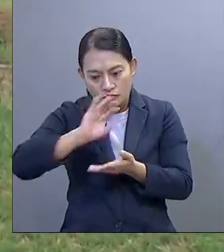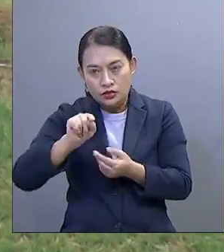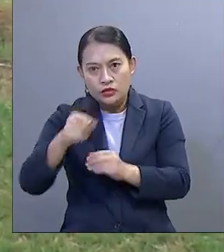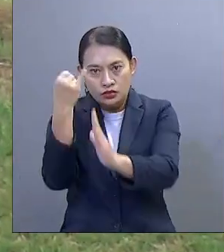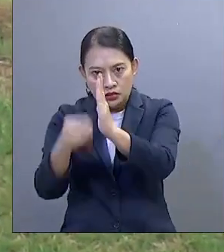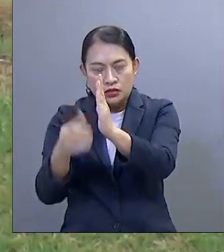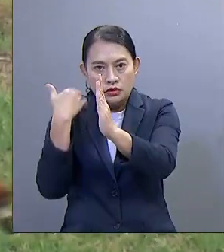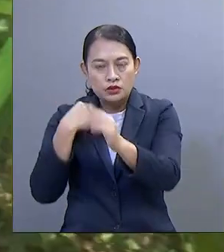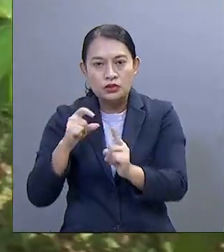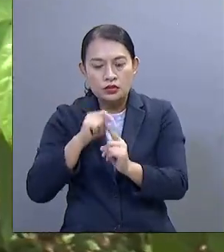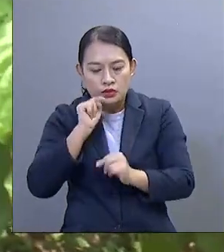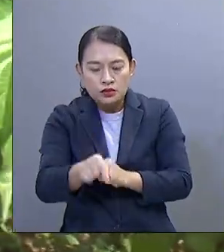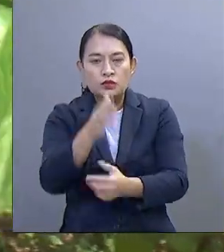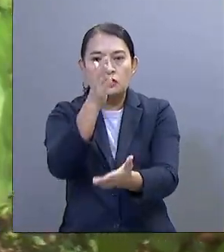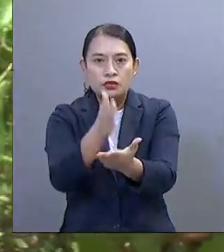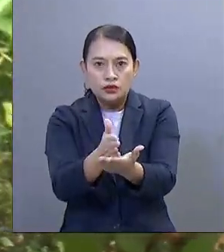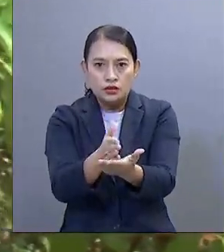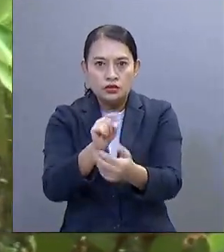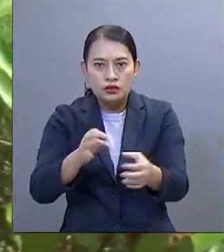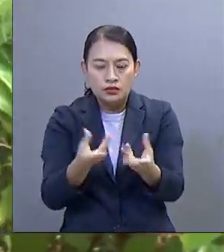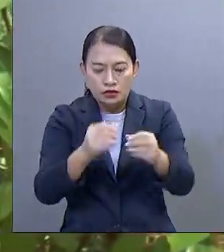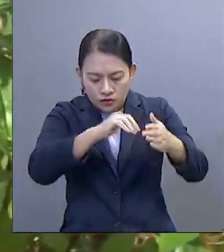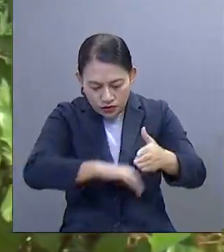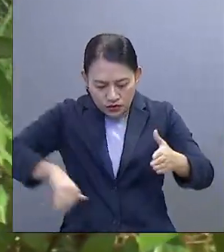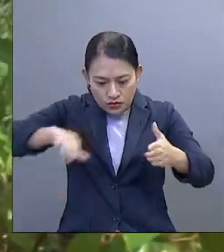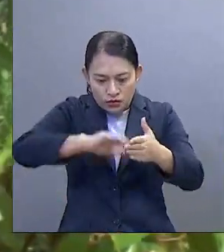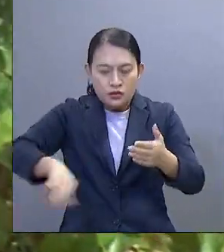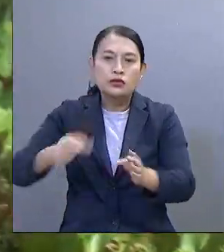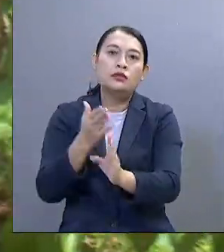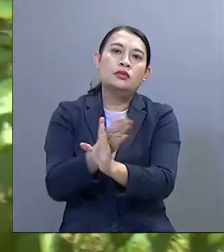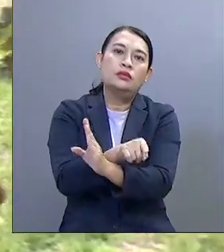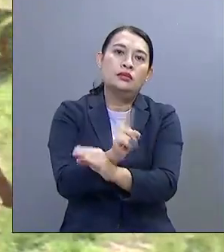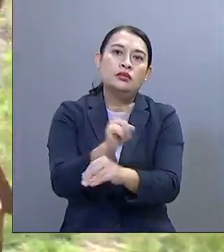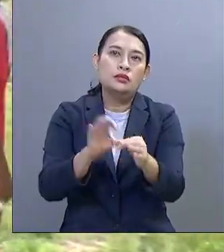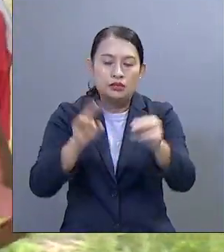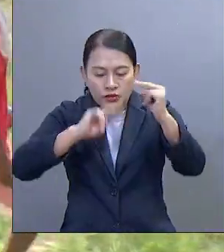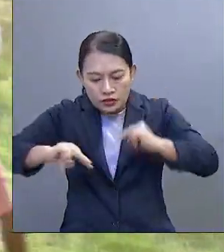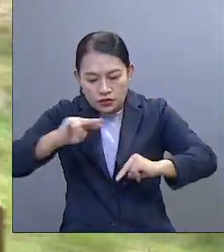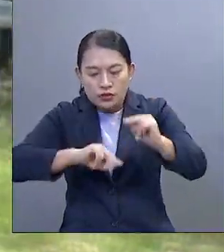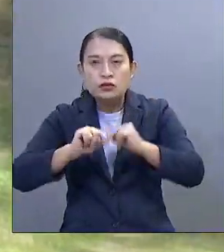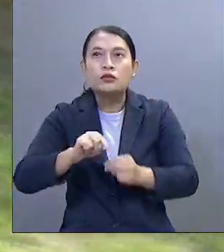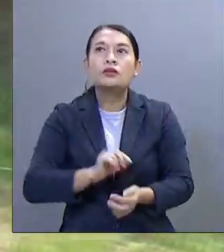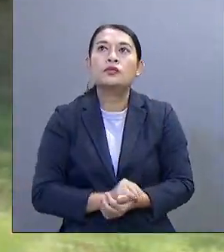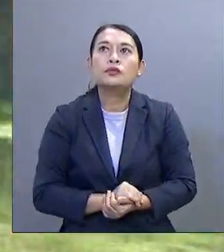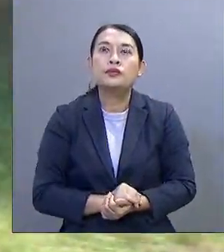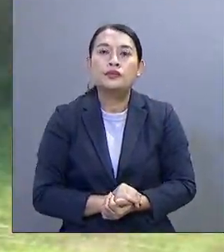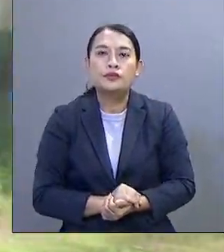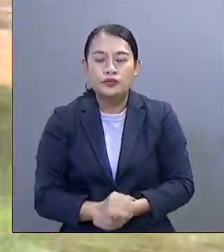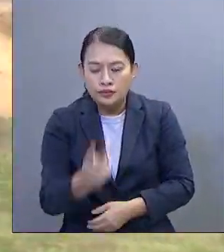แล้วกมีคำสังให้ร้งรับคุดดินก่อนทัวคราวถายัง